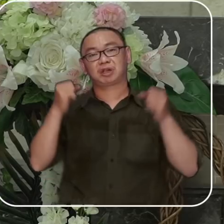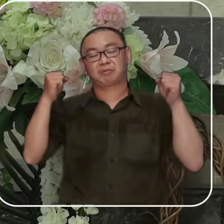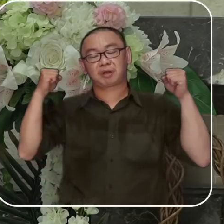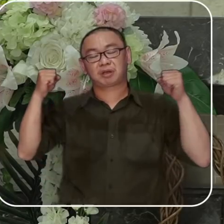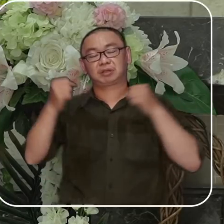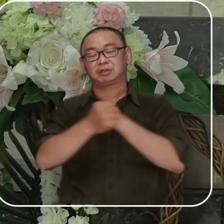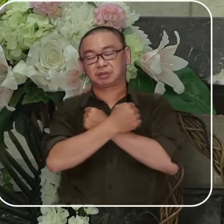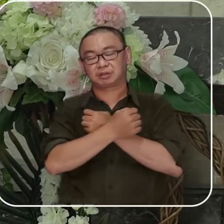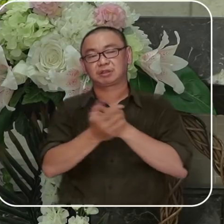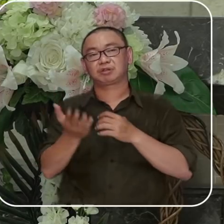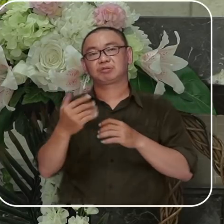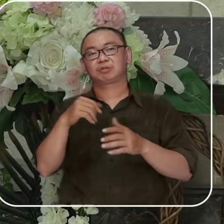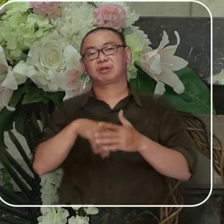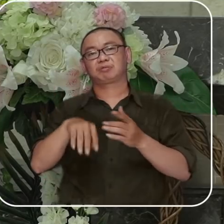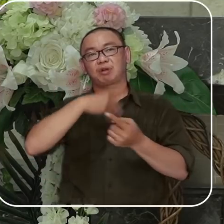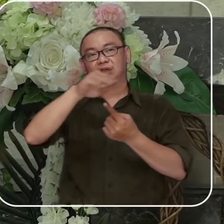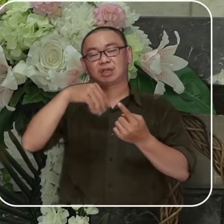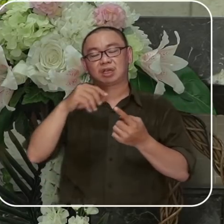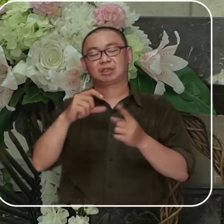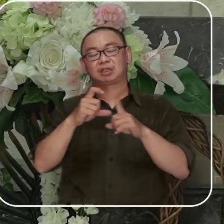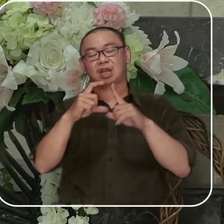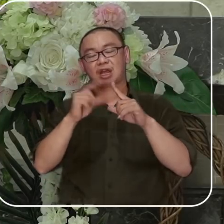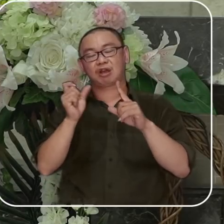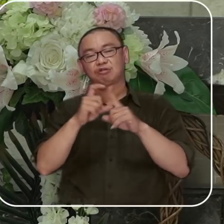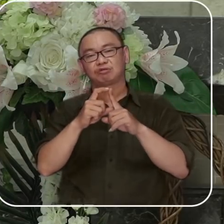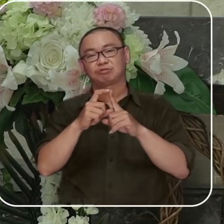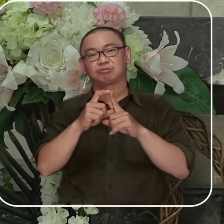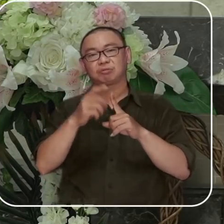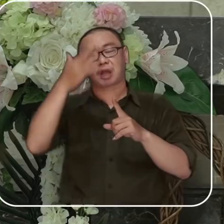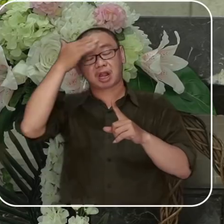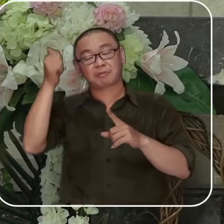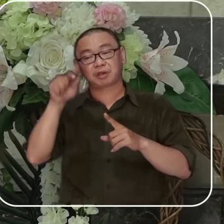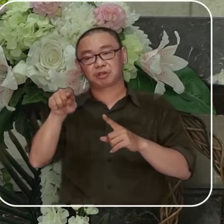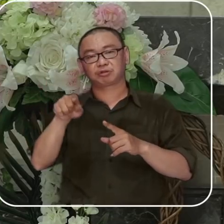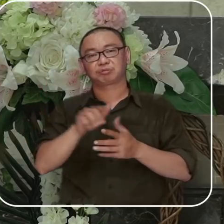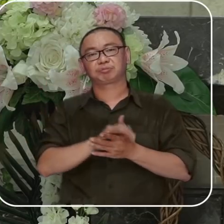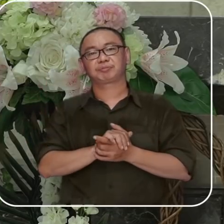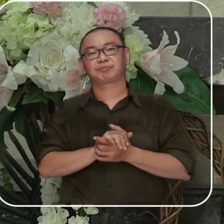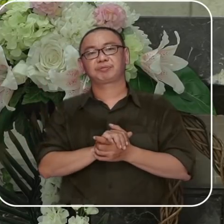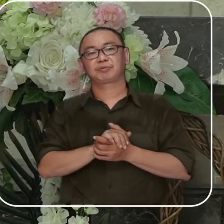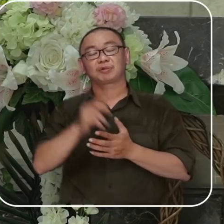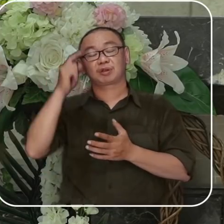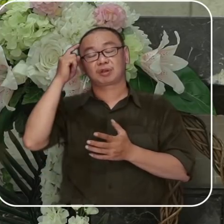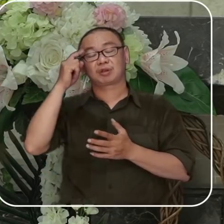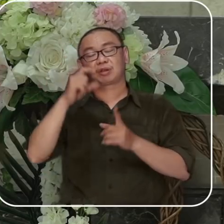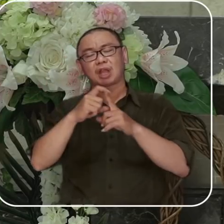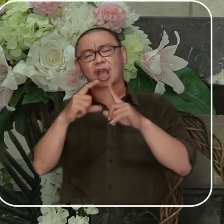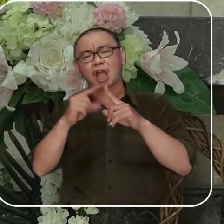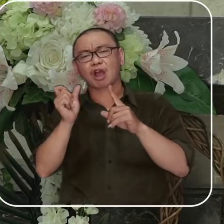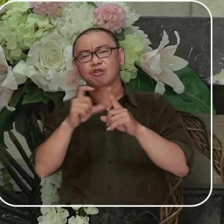hidup keluarga Daud. Sehingga dari pengalaman itulah Daud